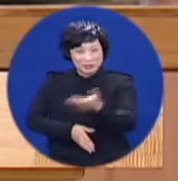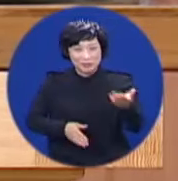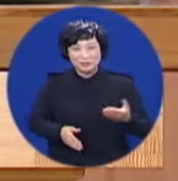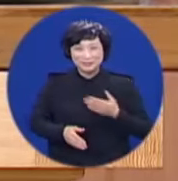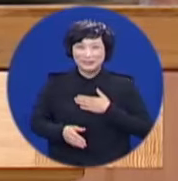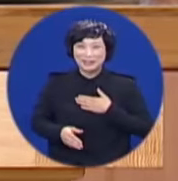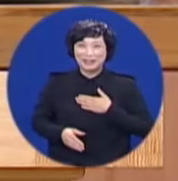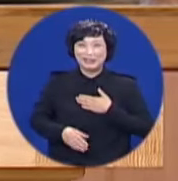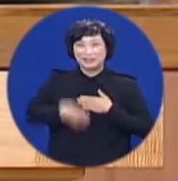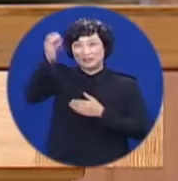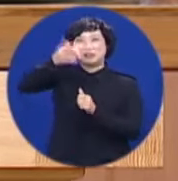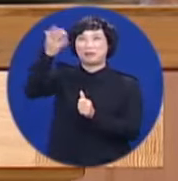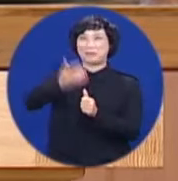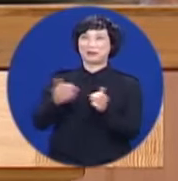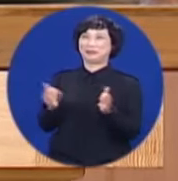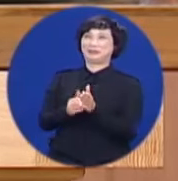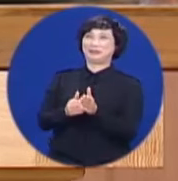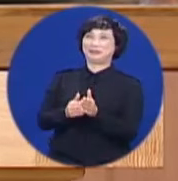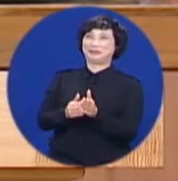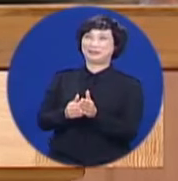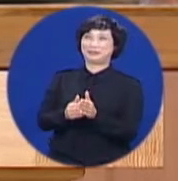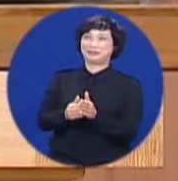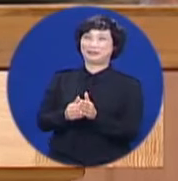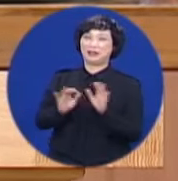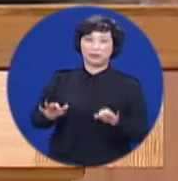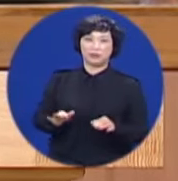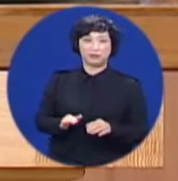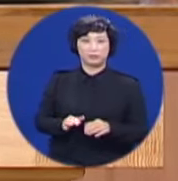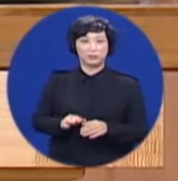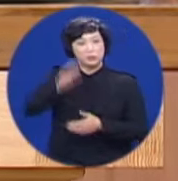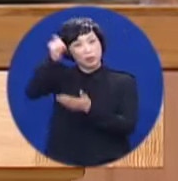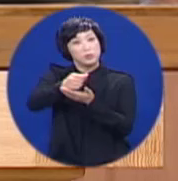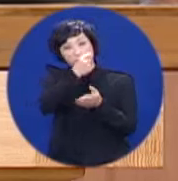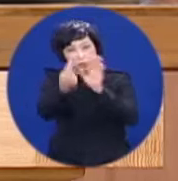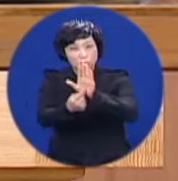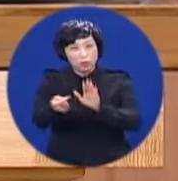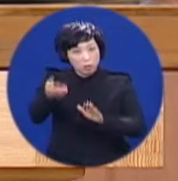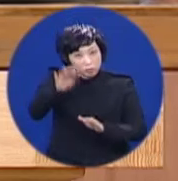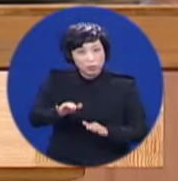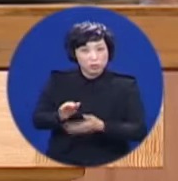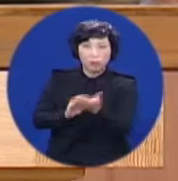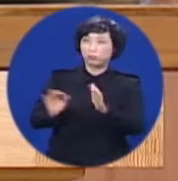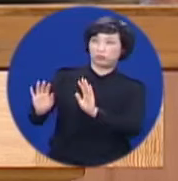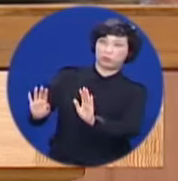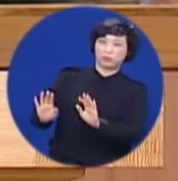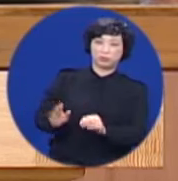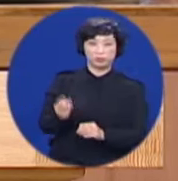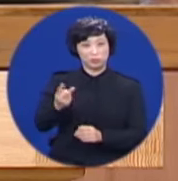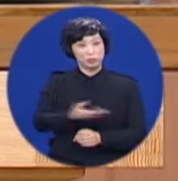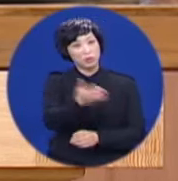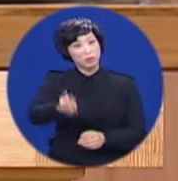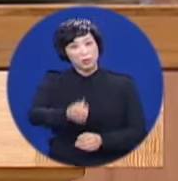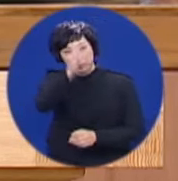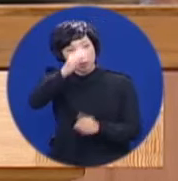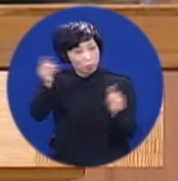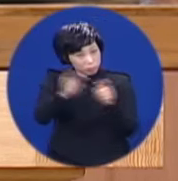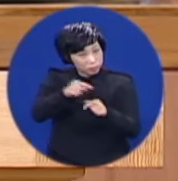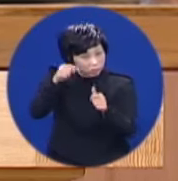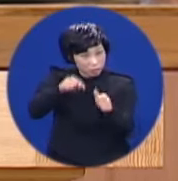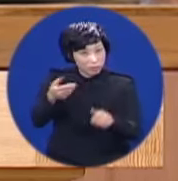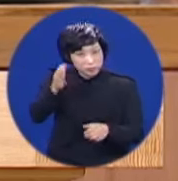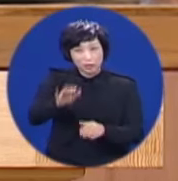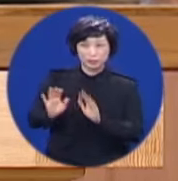받았다 하고 즐거워하기도 거역하고 병고치기라도 거역하고